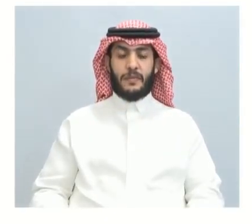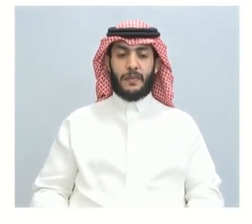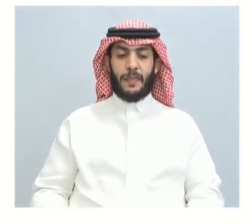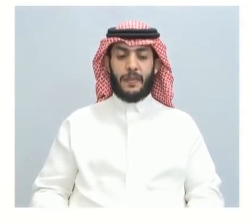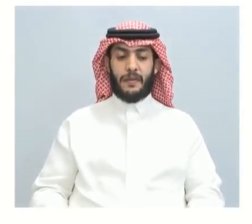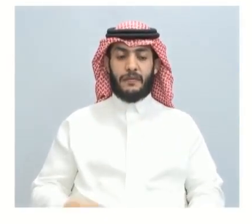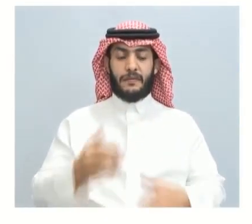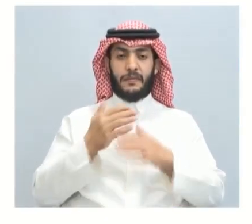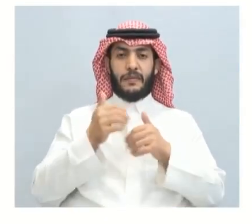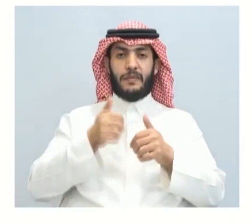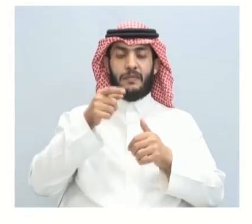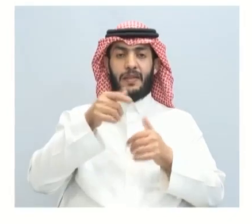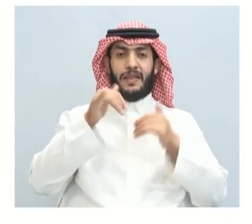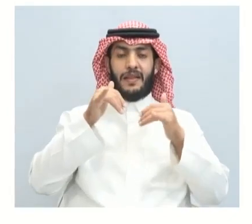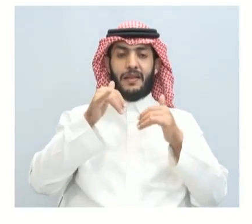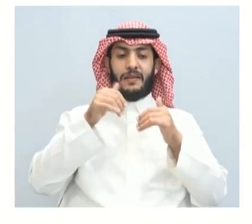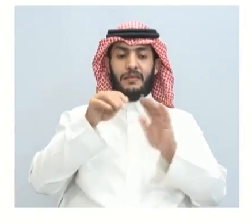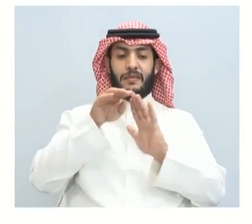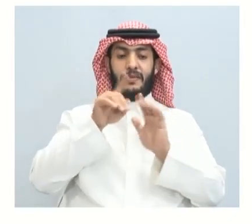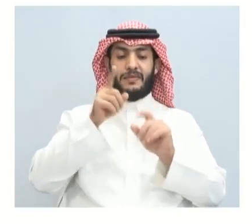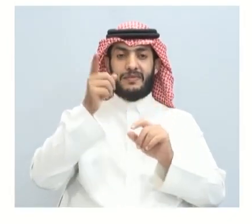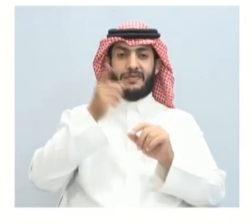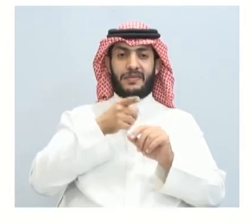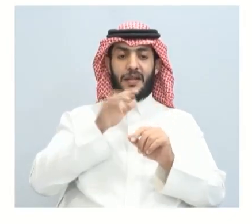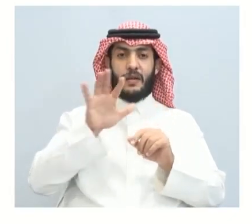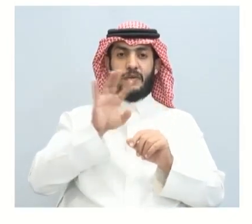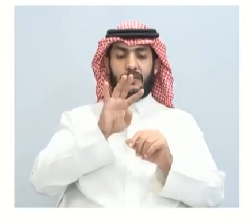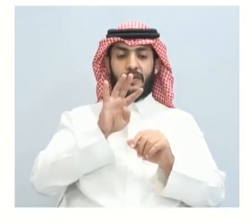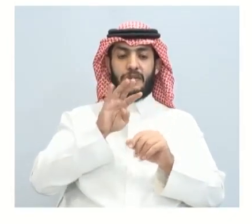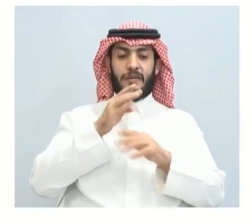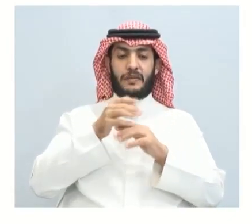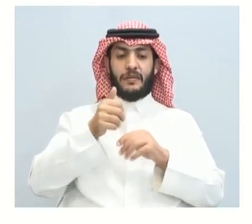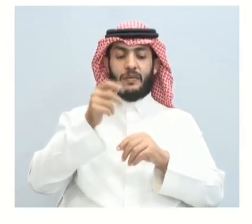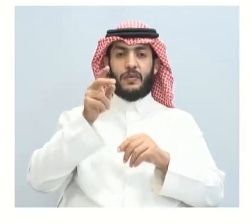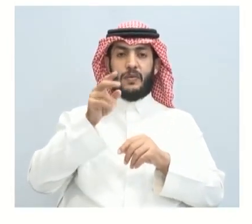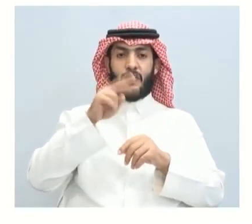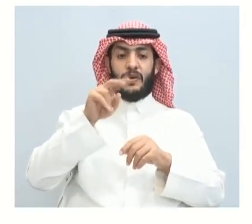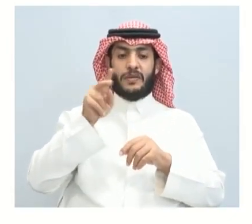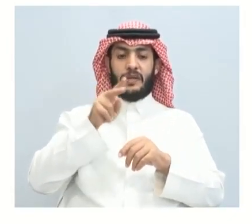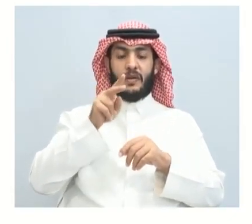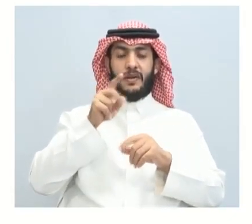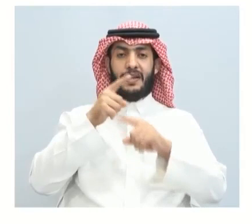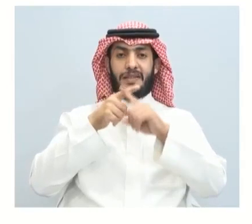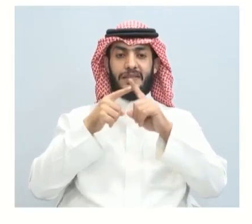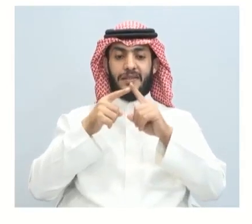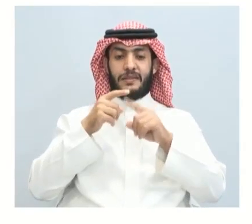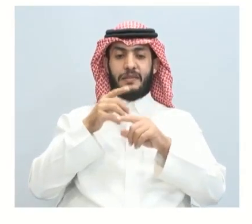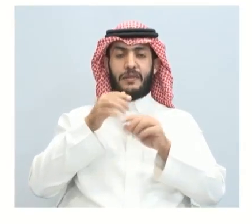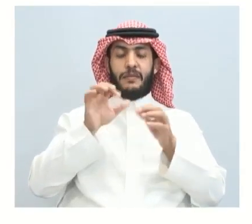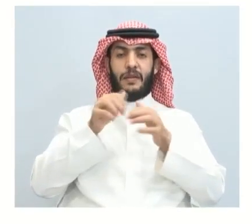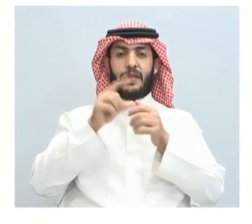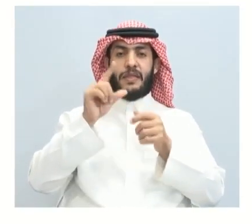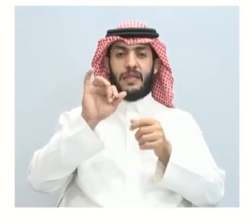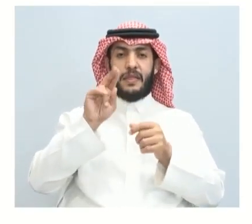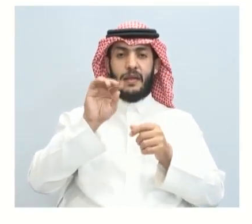محور التماثل بيكون هو هذا المستقيم المائل بزاويه 45 درجه اللي معادلته واي تساوي اكس دائما يكون